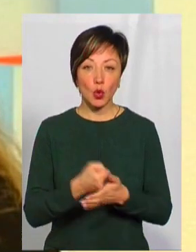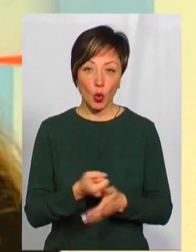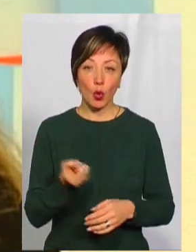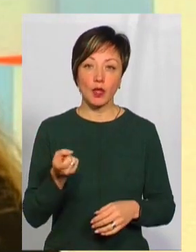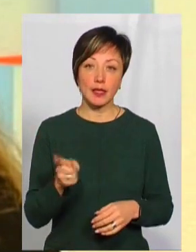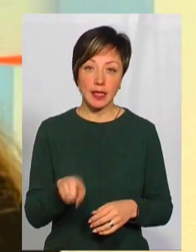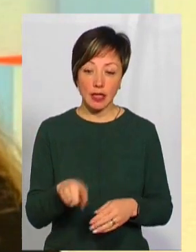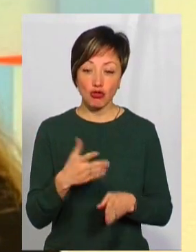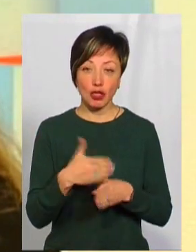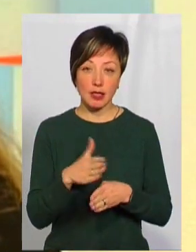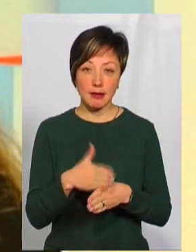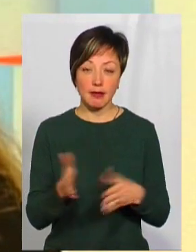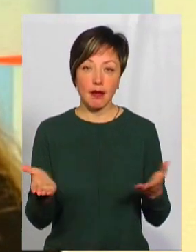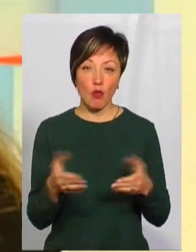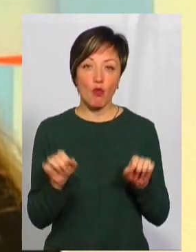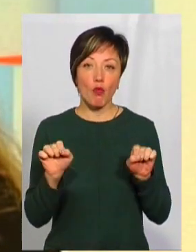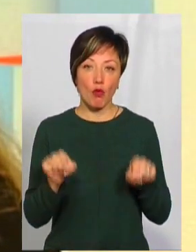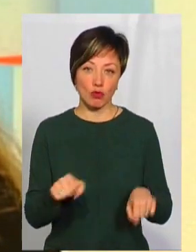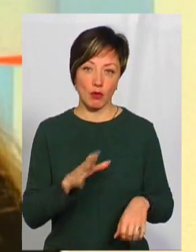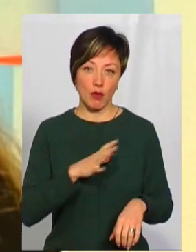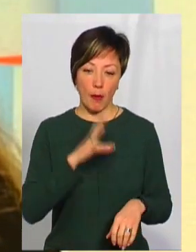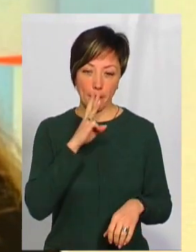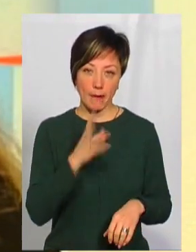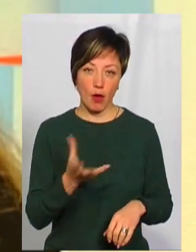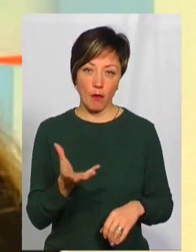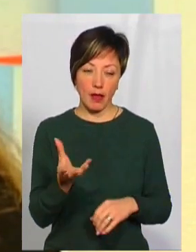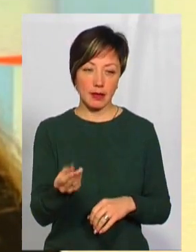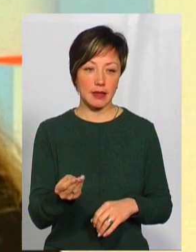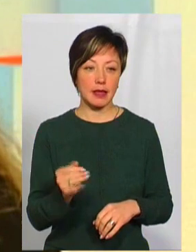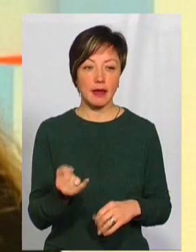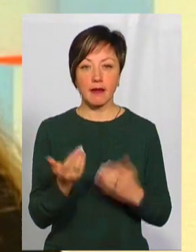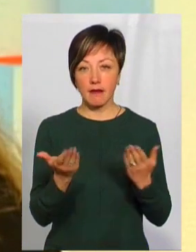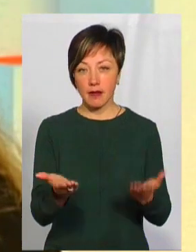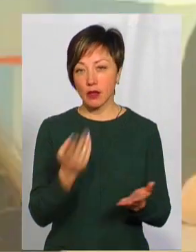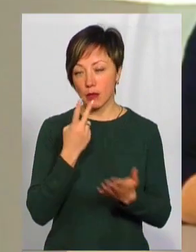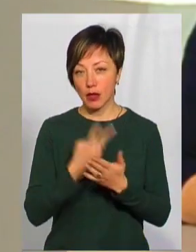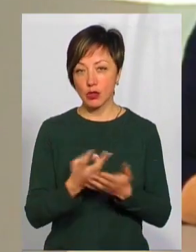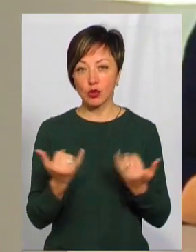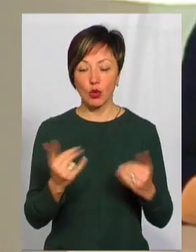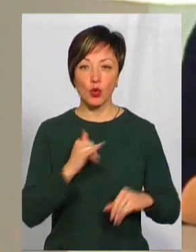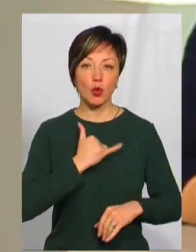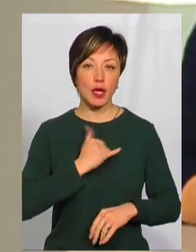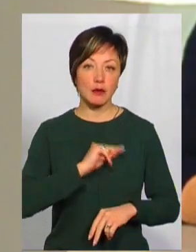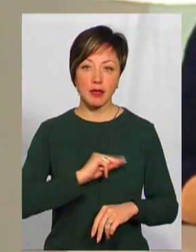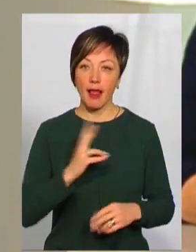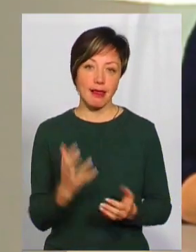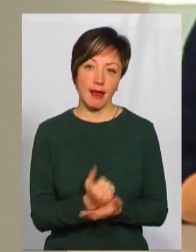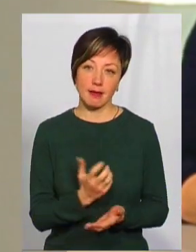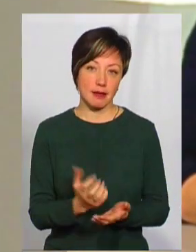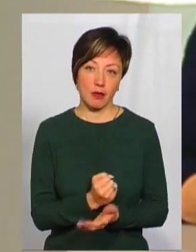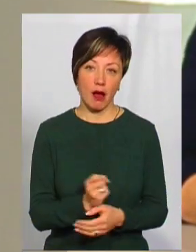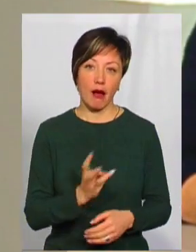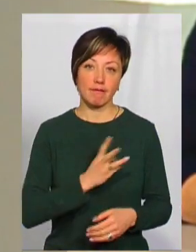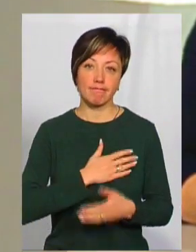тієї частини, яку можна було оплатити працю. І, як ви сьогодні бачите, в нас працюють не заробітчани,